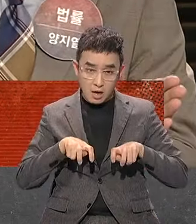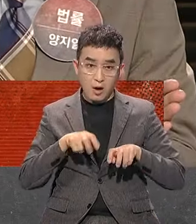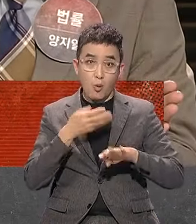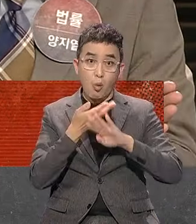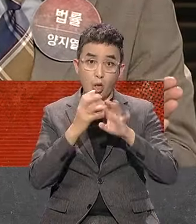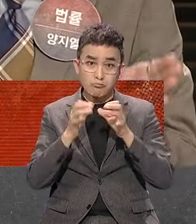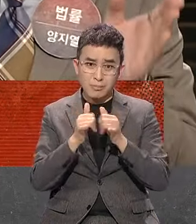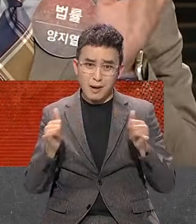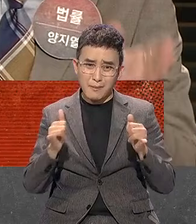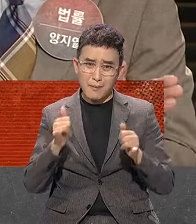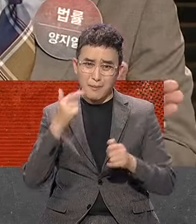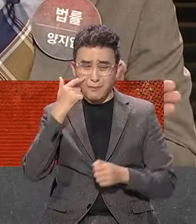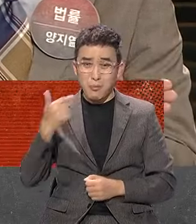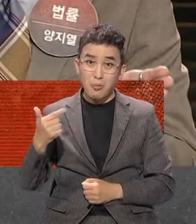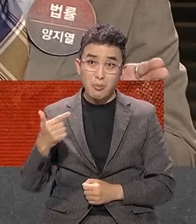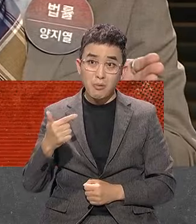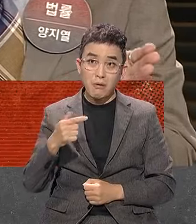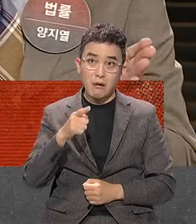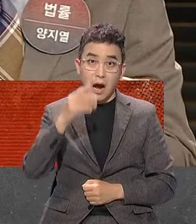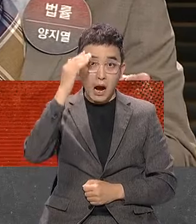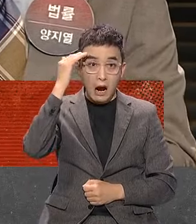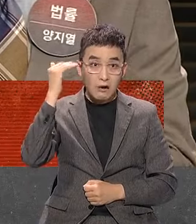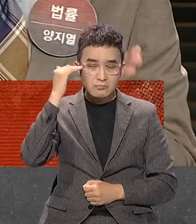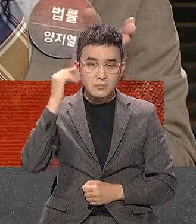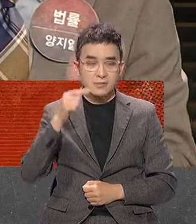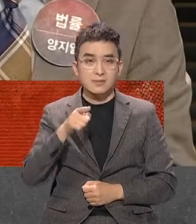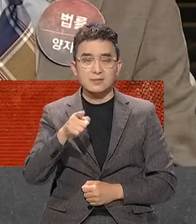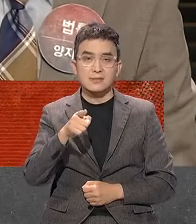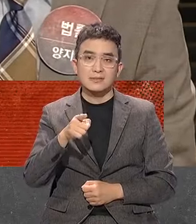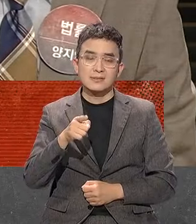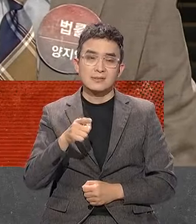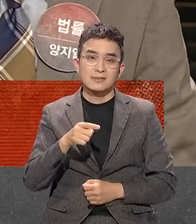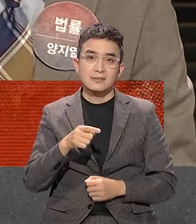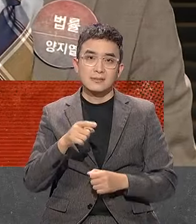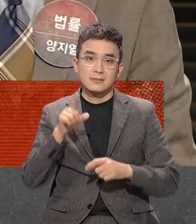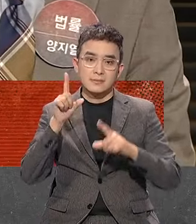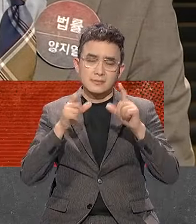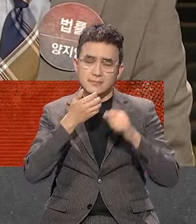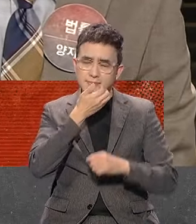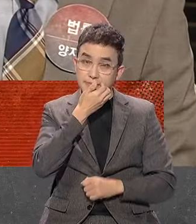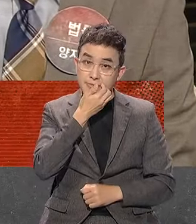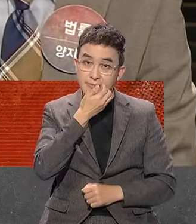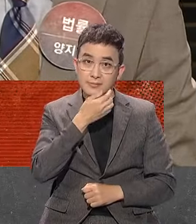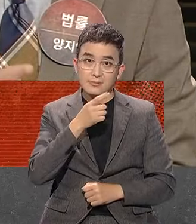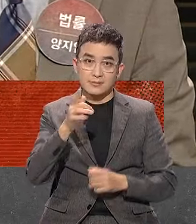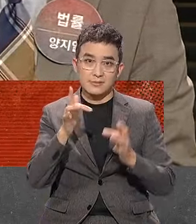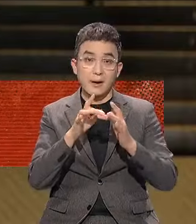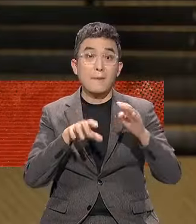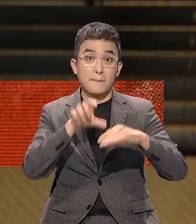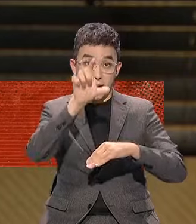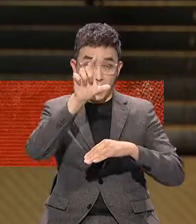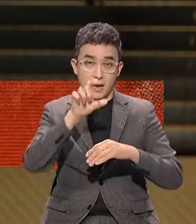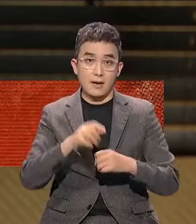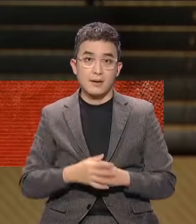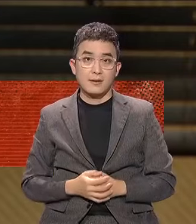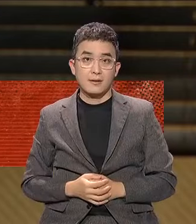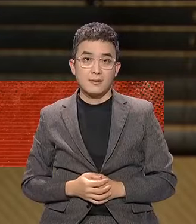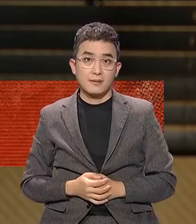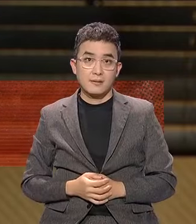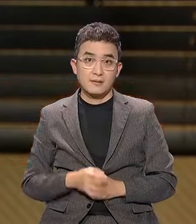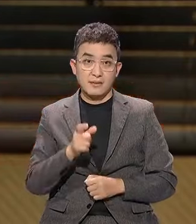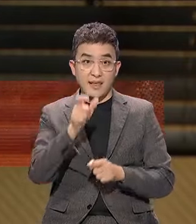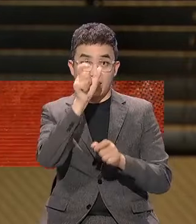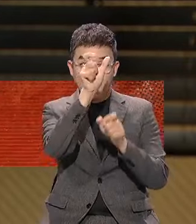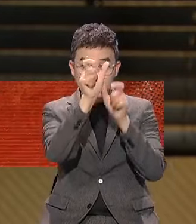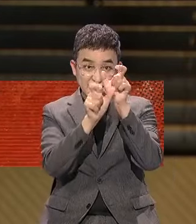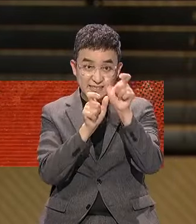첫인상이 저 족기 될 수 있지 않느냐 하면서 기가 막혀서 이거를 온라인 커뮤니티에 올렸고요 커뮤니티에 찍고 올린 걸 보니까 댓글들